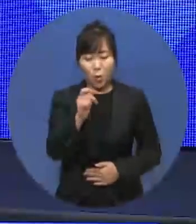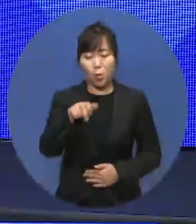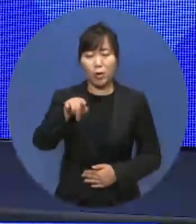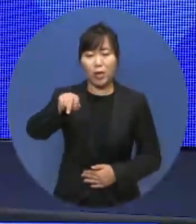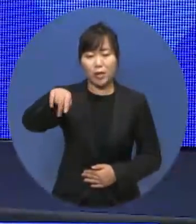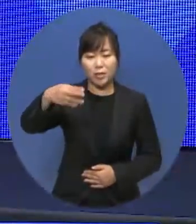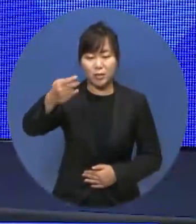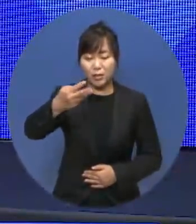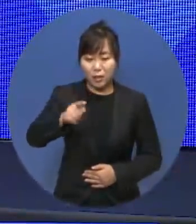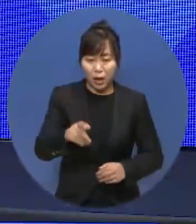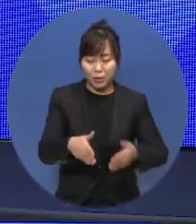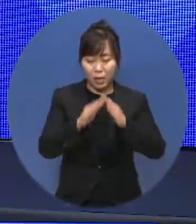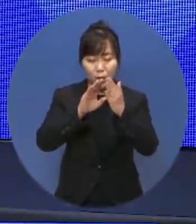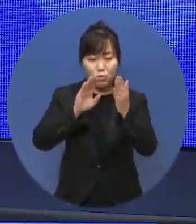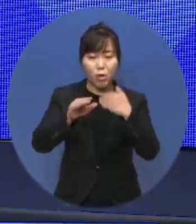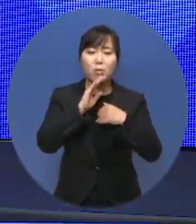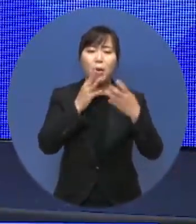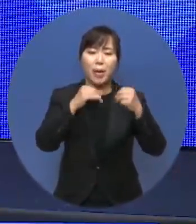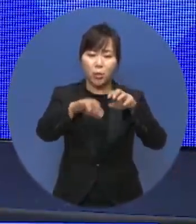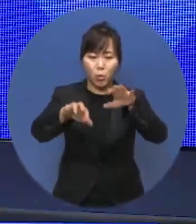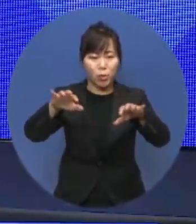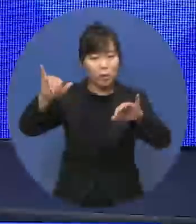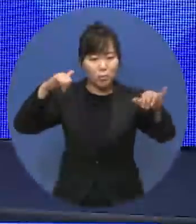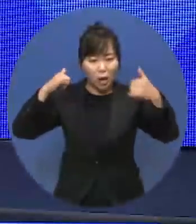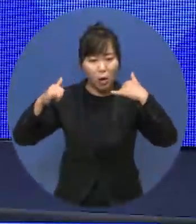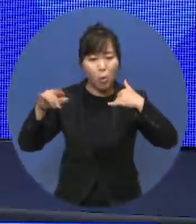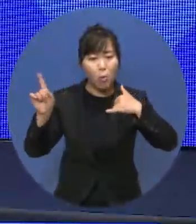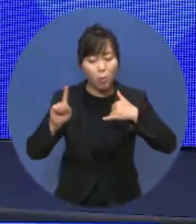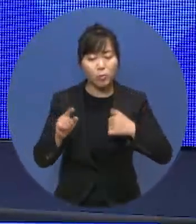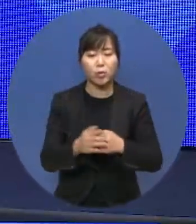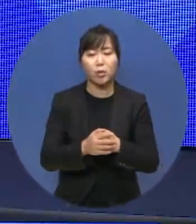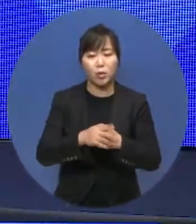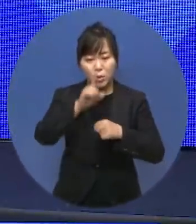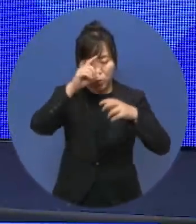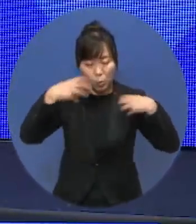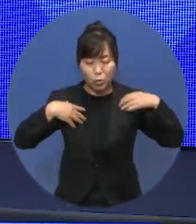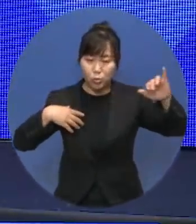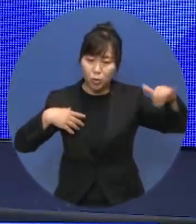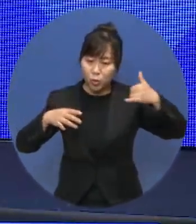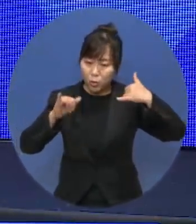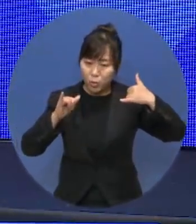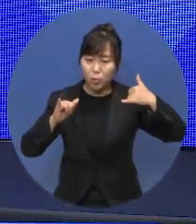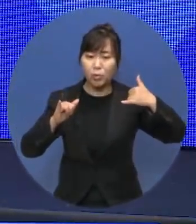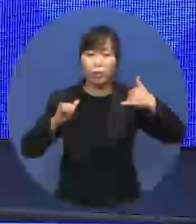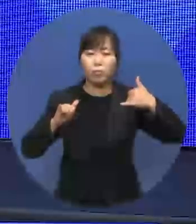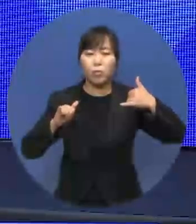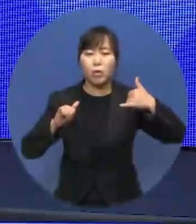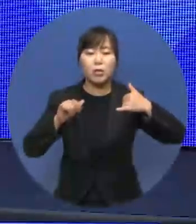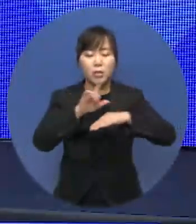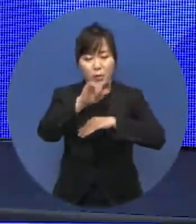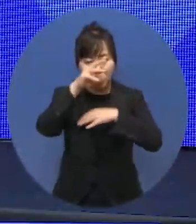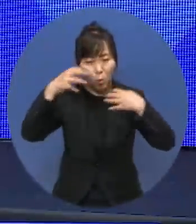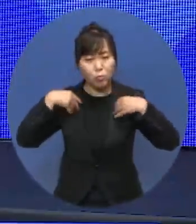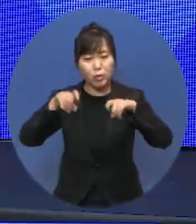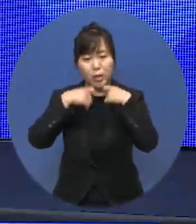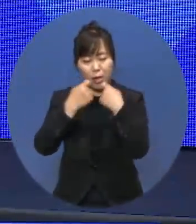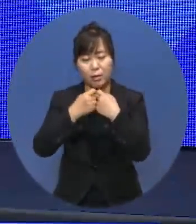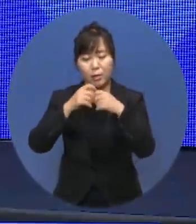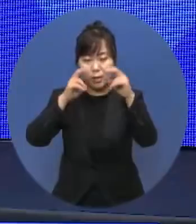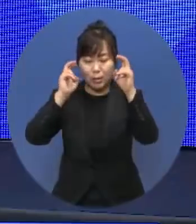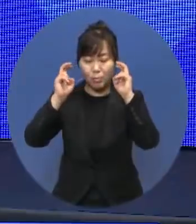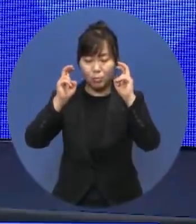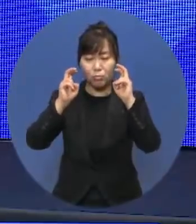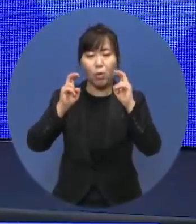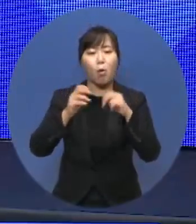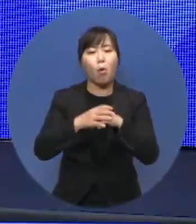창단한 이후에 정말 많은 곳에서 연락이 오세요. 어떤 연락이 오시냐면 정부도 오시고 뭐 지자체, 기업, 뭐 개인도 오시고요.